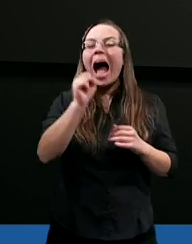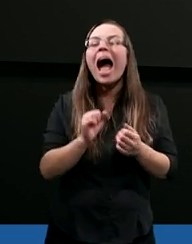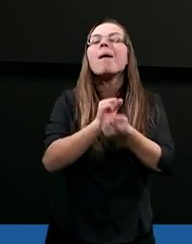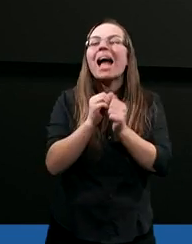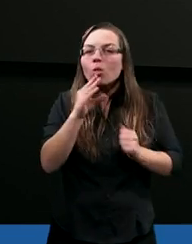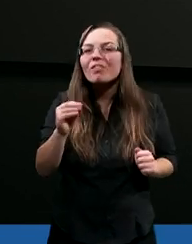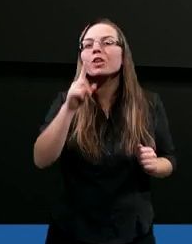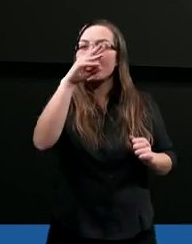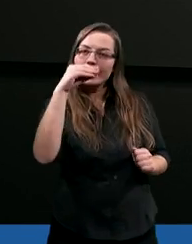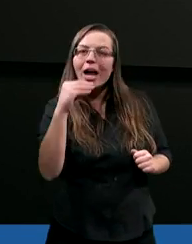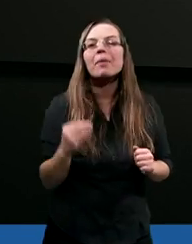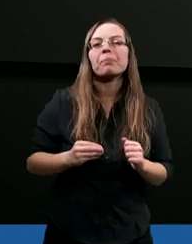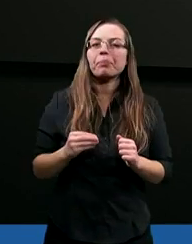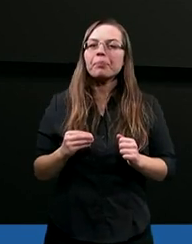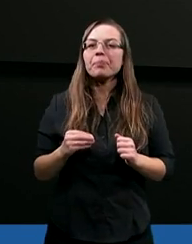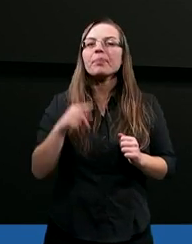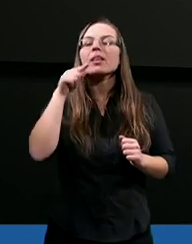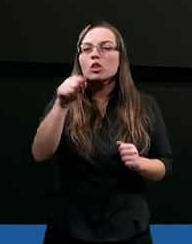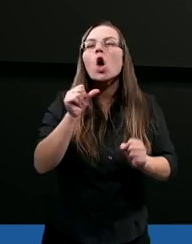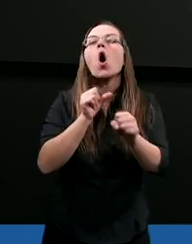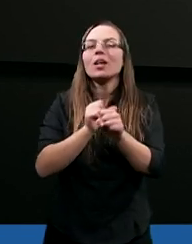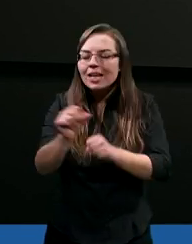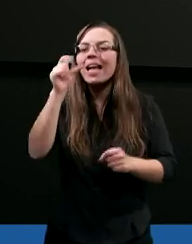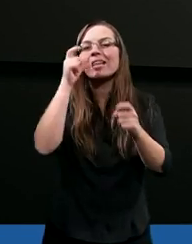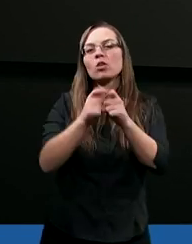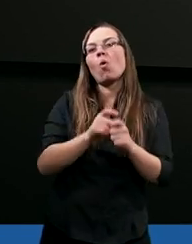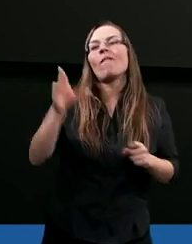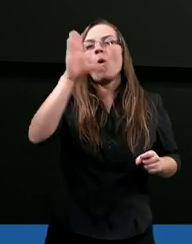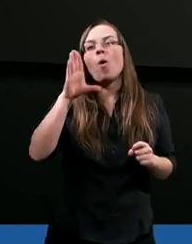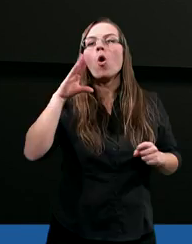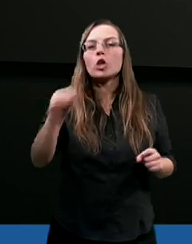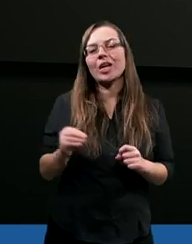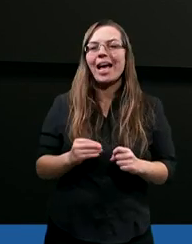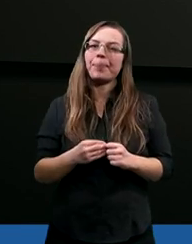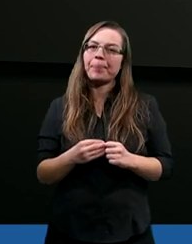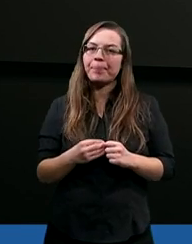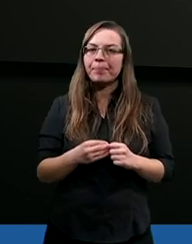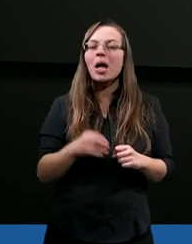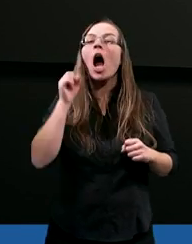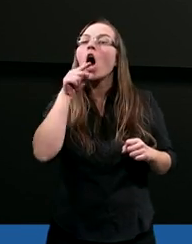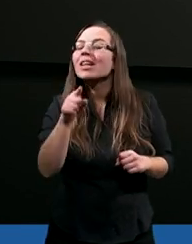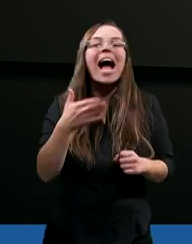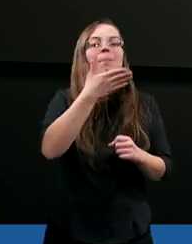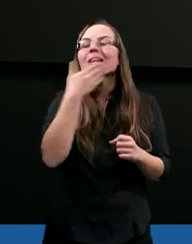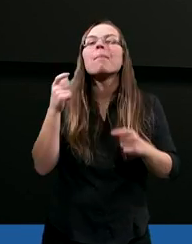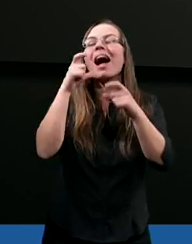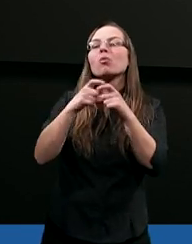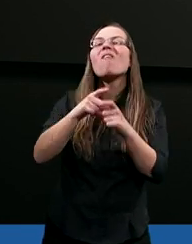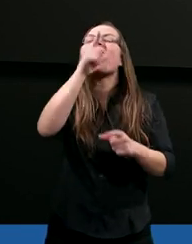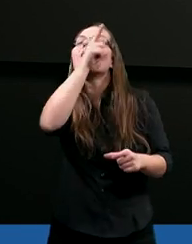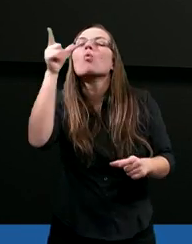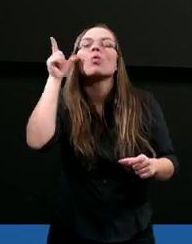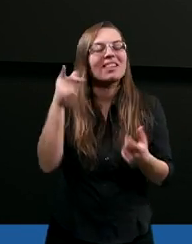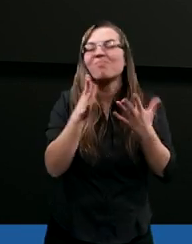mianowicie, że to jest Słowo Boże. Tam nie ma słowa ludzkiego.